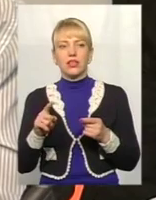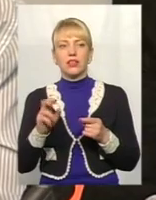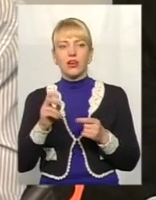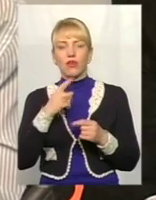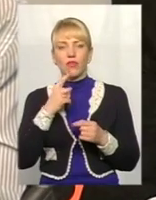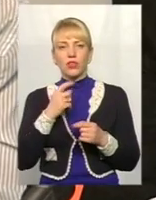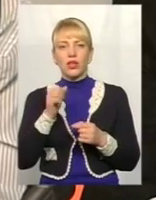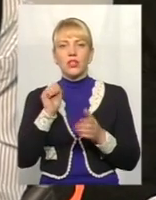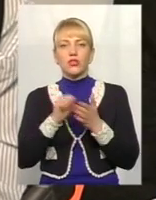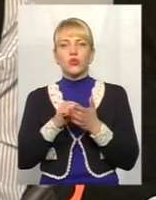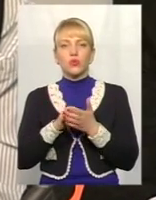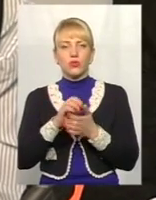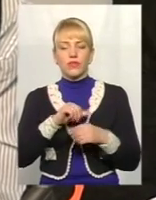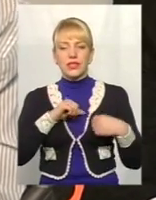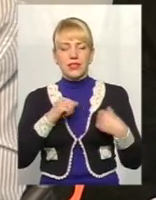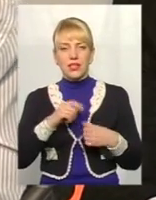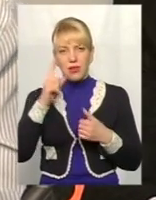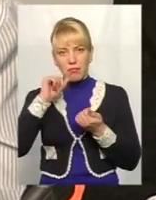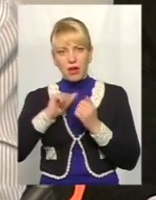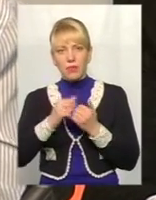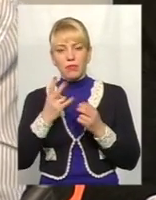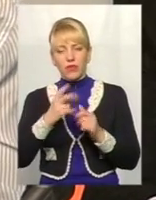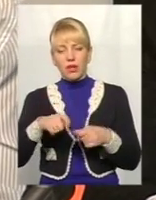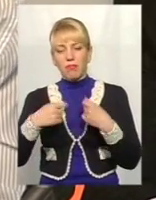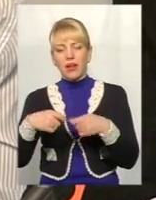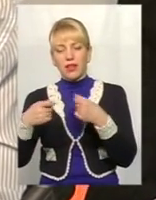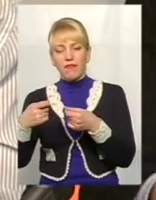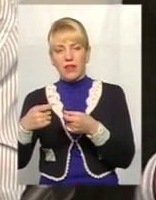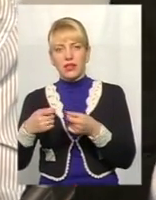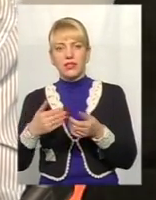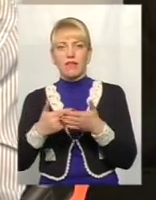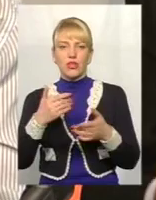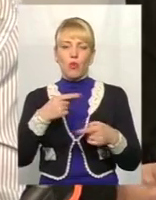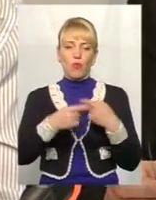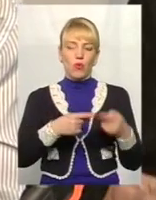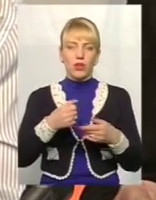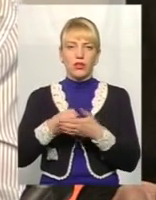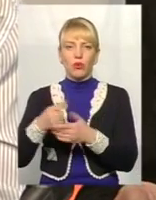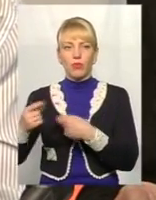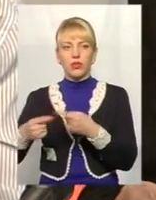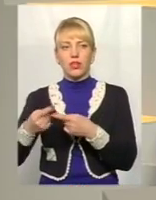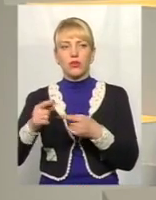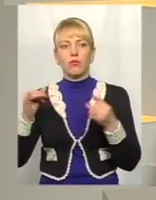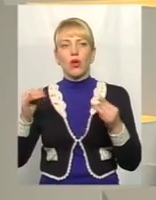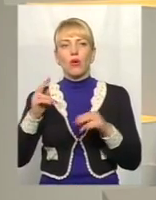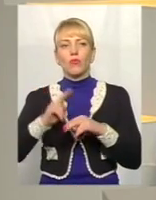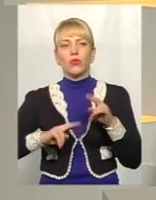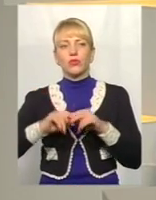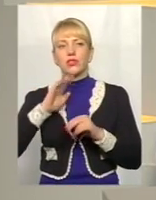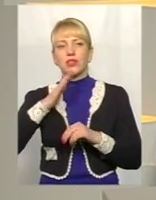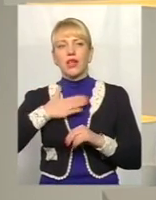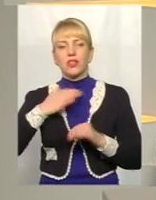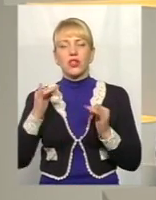серце. Пам'ять повинна передаватися від покоління до покоління. На цьому будується наша історія і